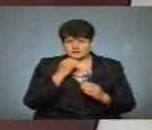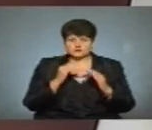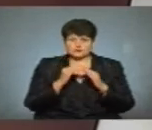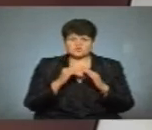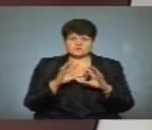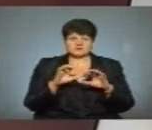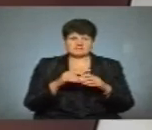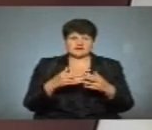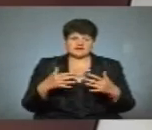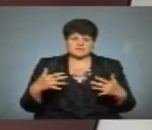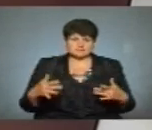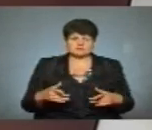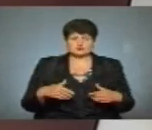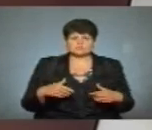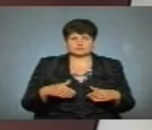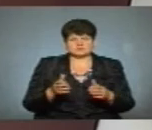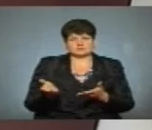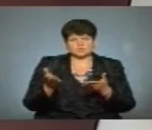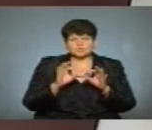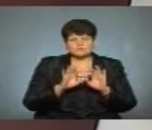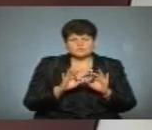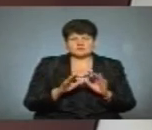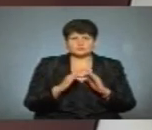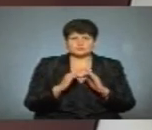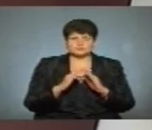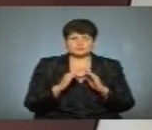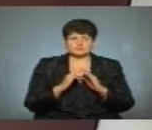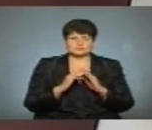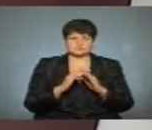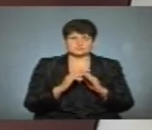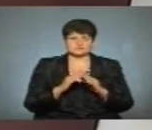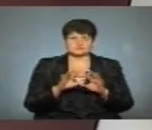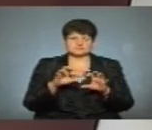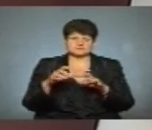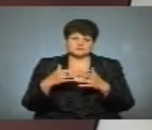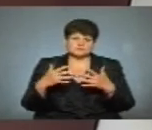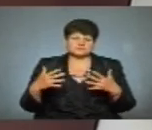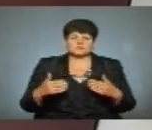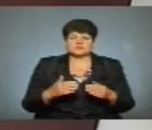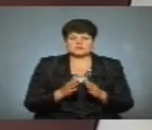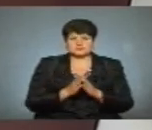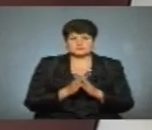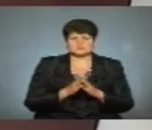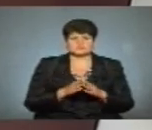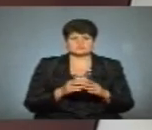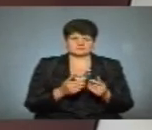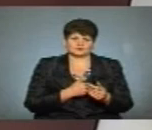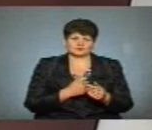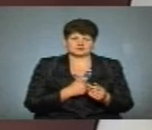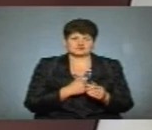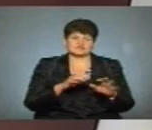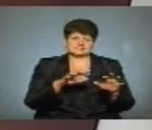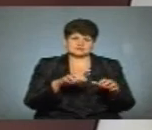запрошують розповідати історії про своїх домашніх улюбленців у Фейсбуці. Так організатори хочуть заохотити тернополян взяти